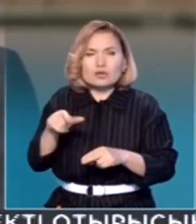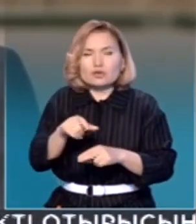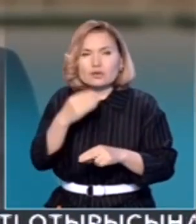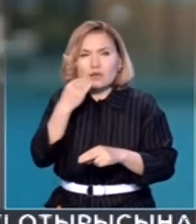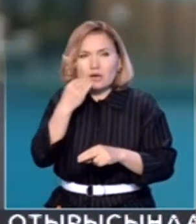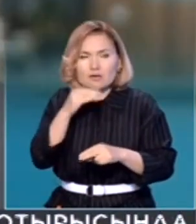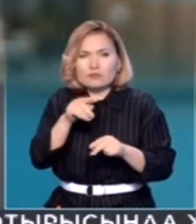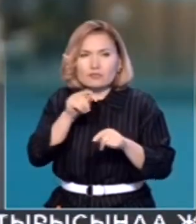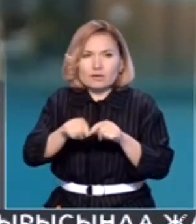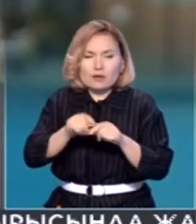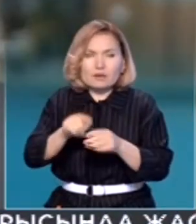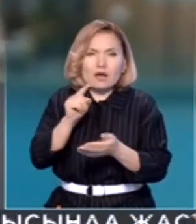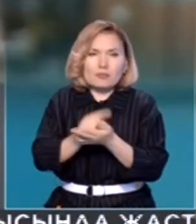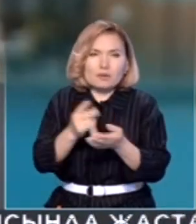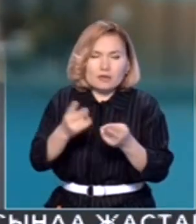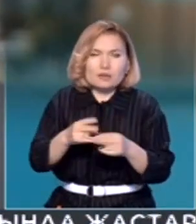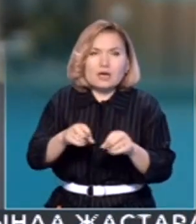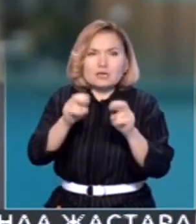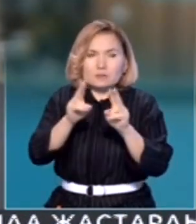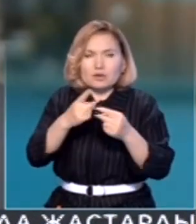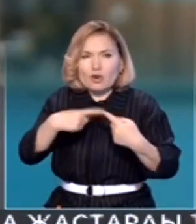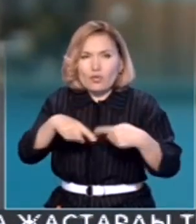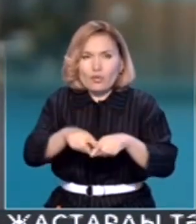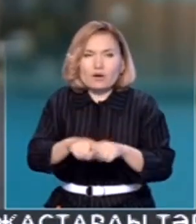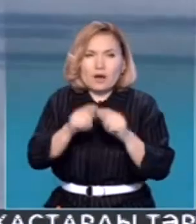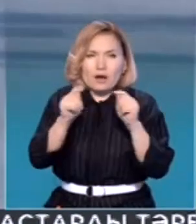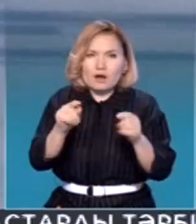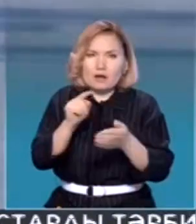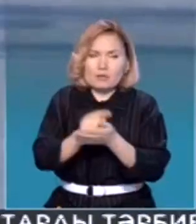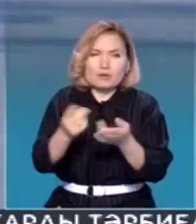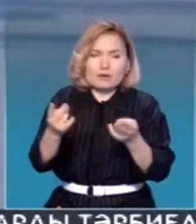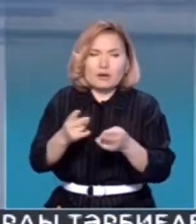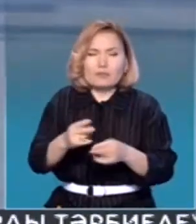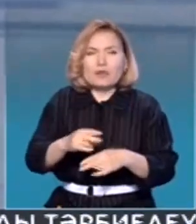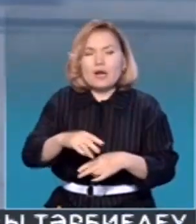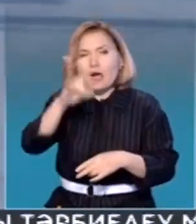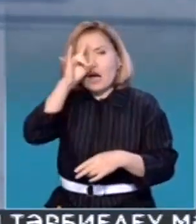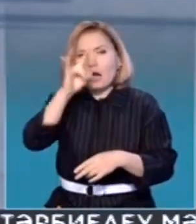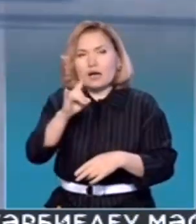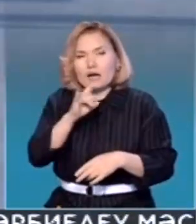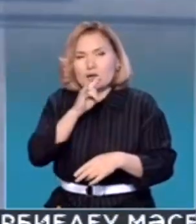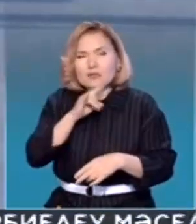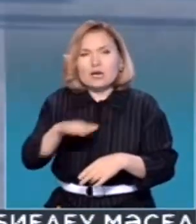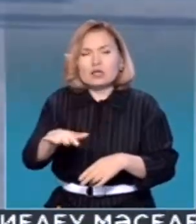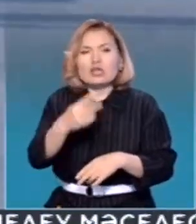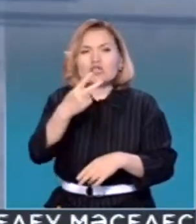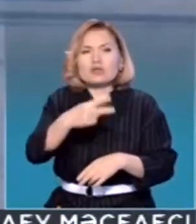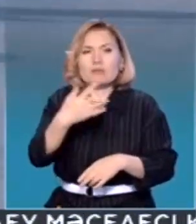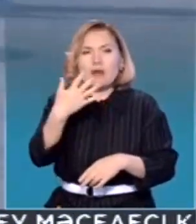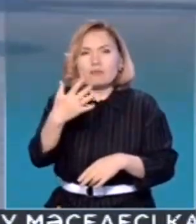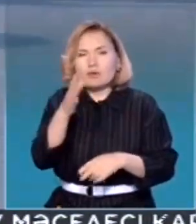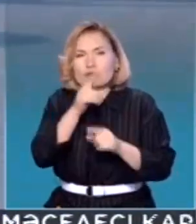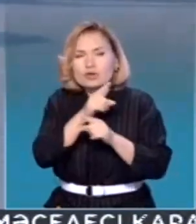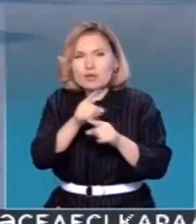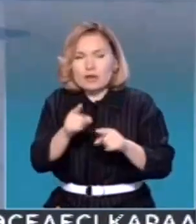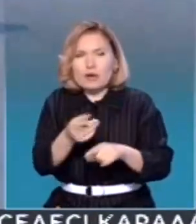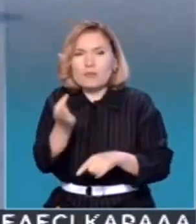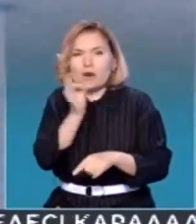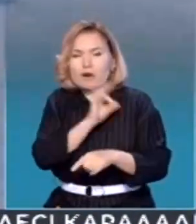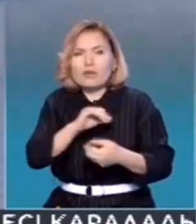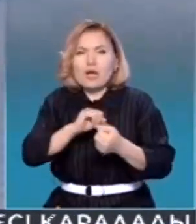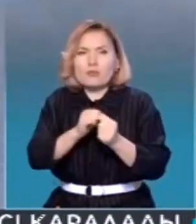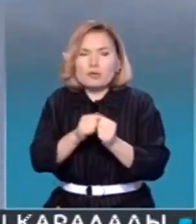қайда кетті дейтін бақылайтын органдар көбейткенмен пайдасы жоқ. Қазақстан қазір 25 жылға жарамды бетон жолдардан бас